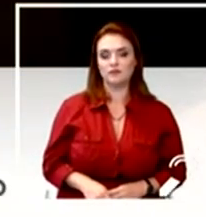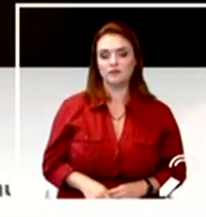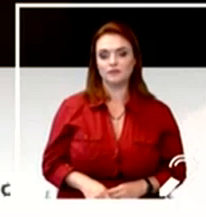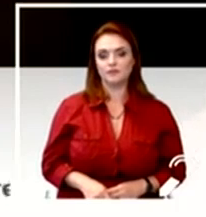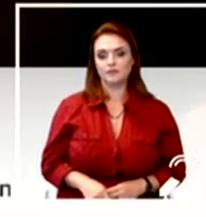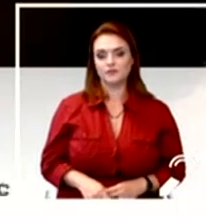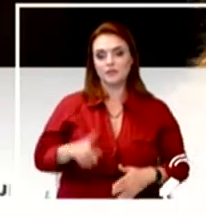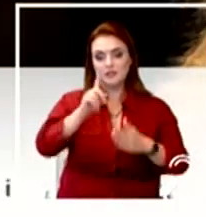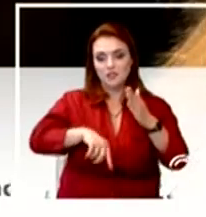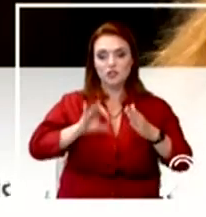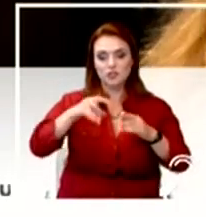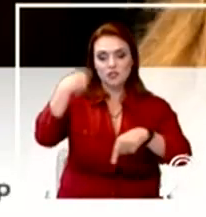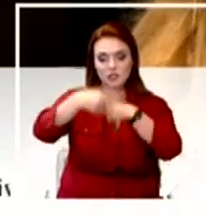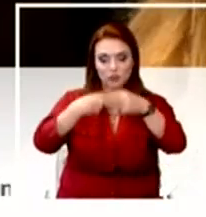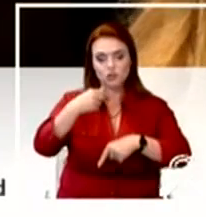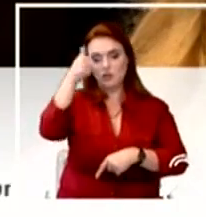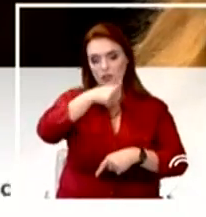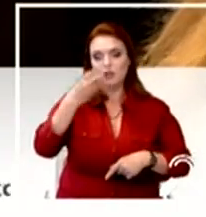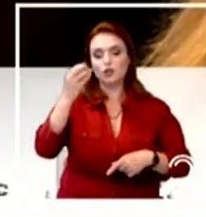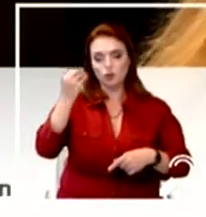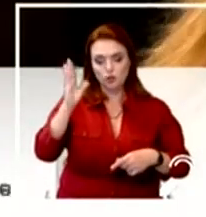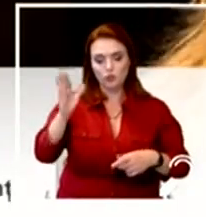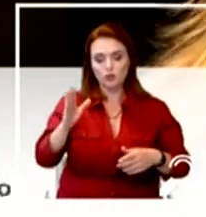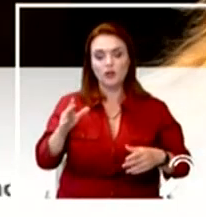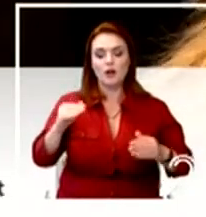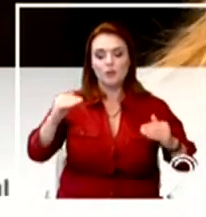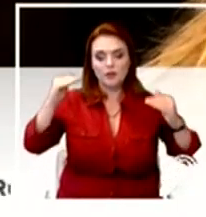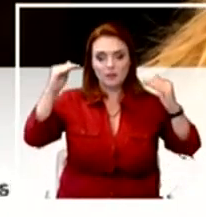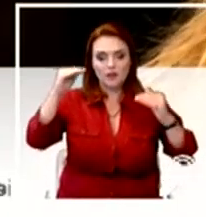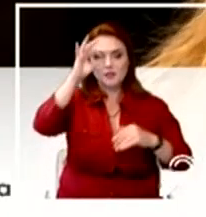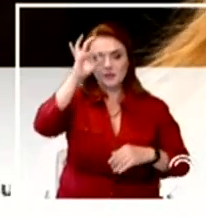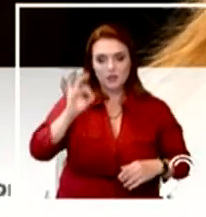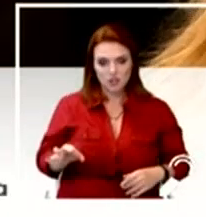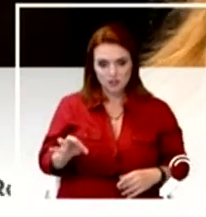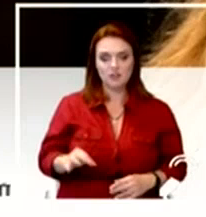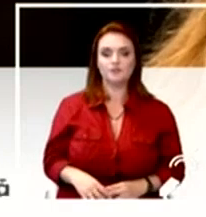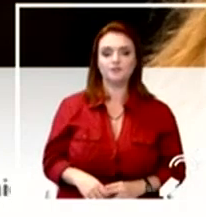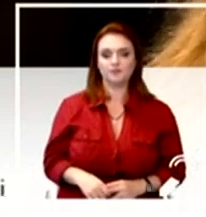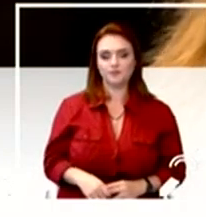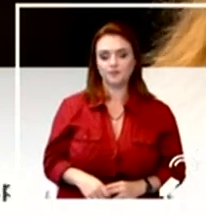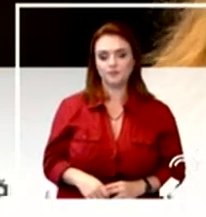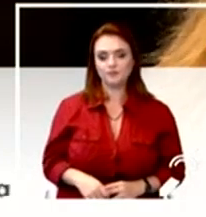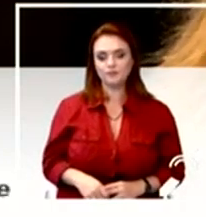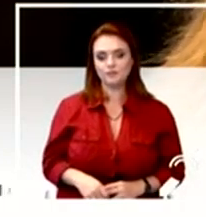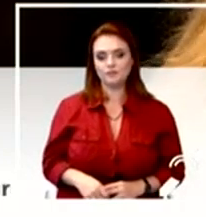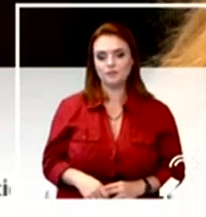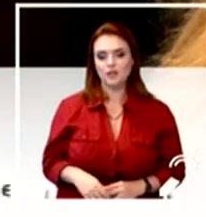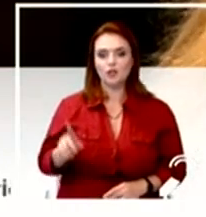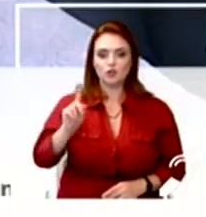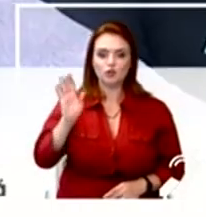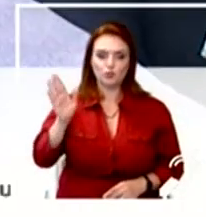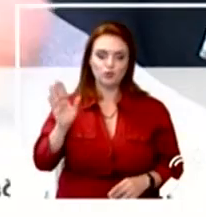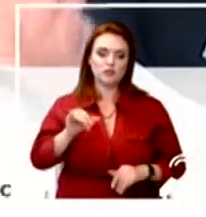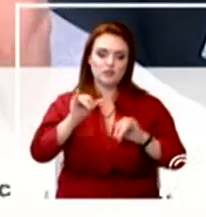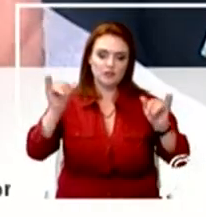ani cu 20%, ceea ce va genera cifre mai mari la economia